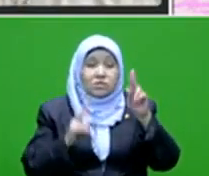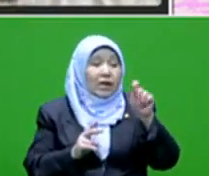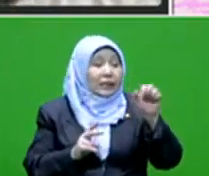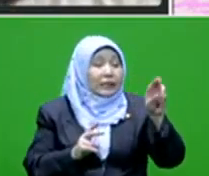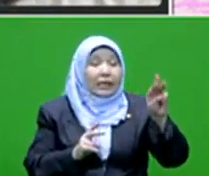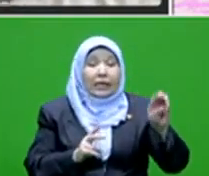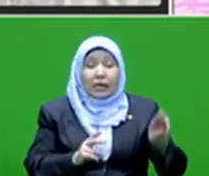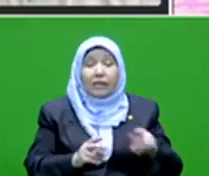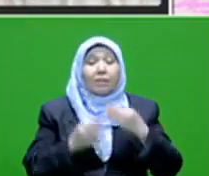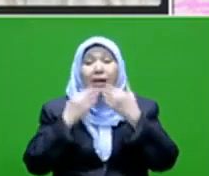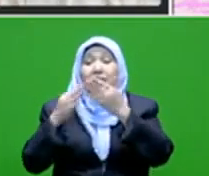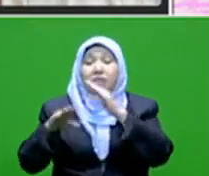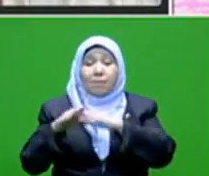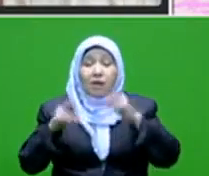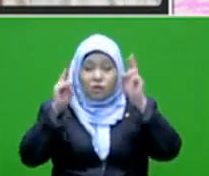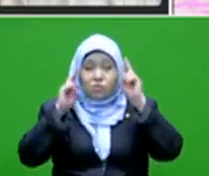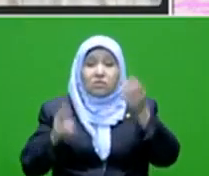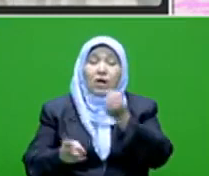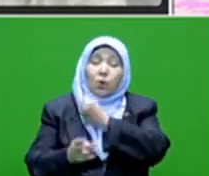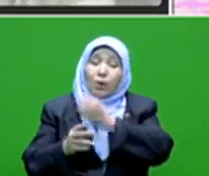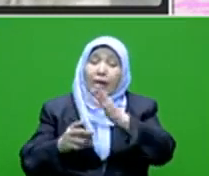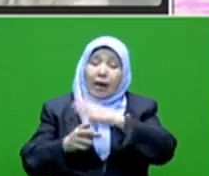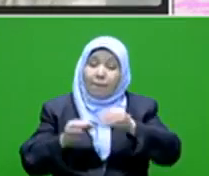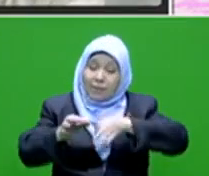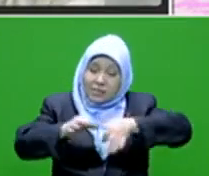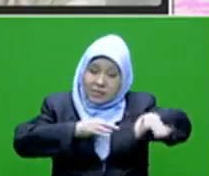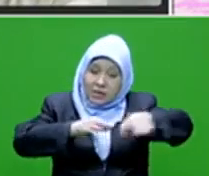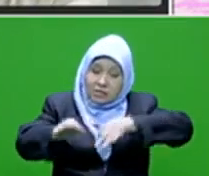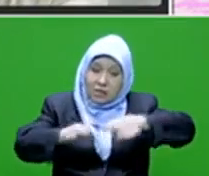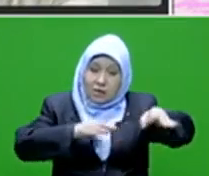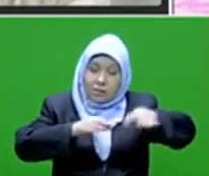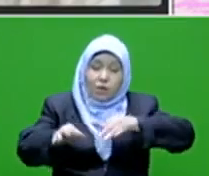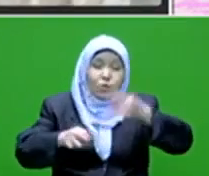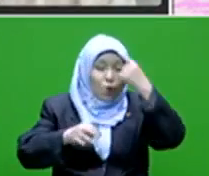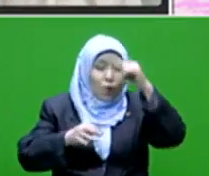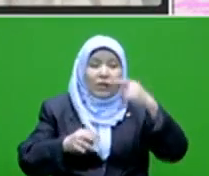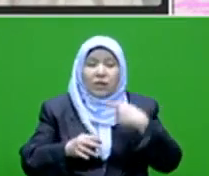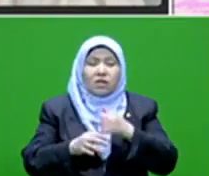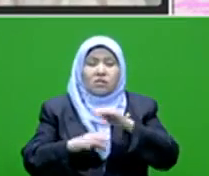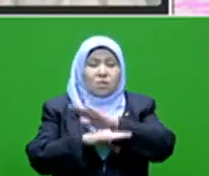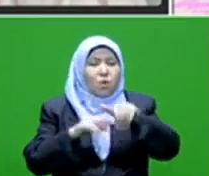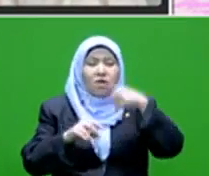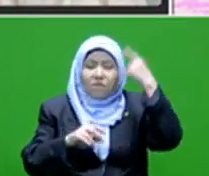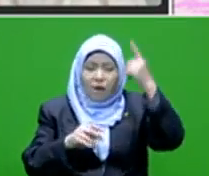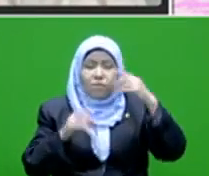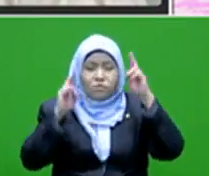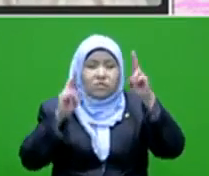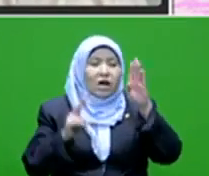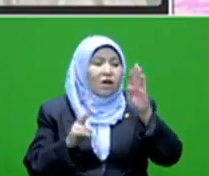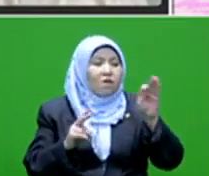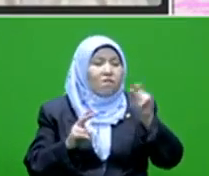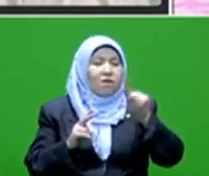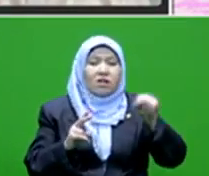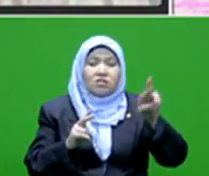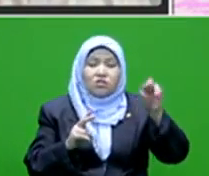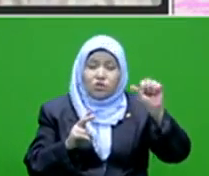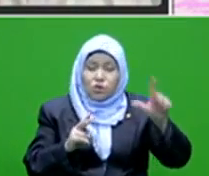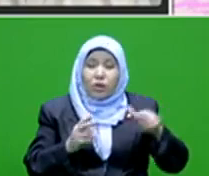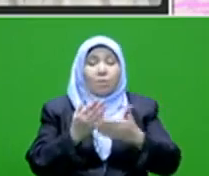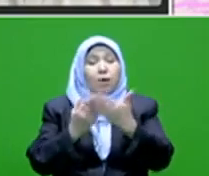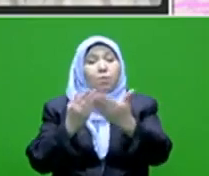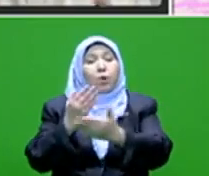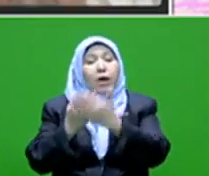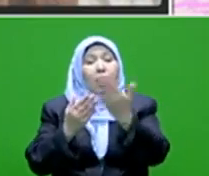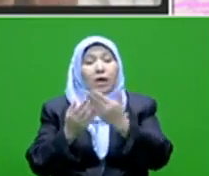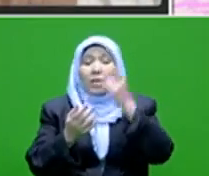kasih kepada Ustaz Don di atas doa dan penjelasan yang memahamkan kita semua, dan juga Ustaz Fazrul, mudah-mudahan kita semua dipermudahkan